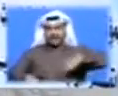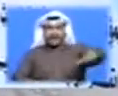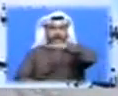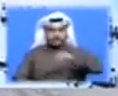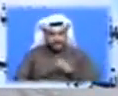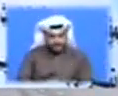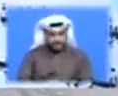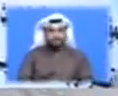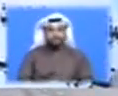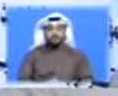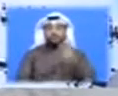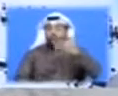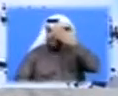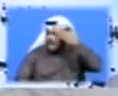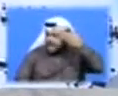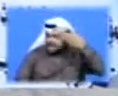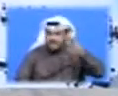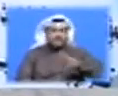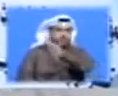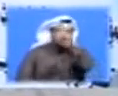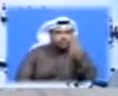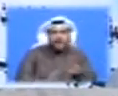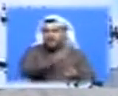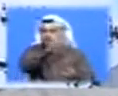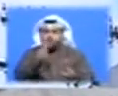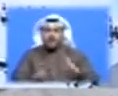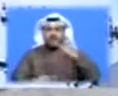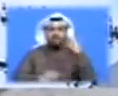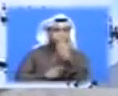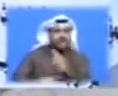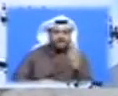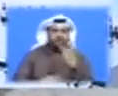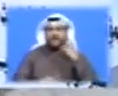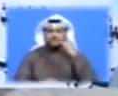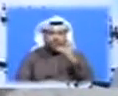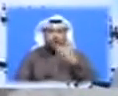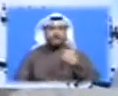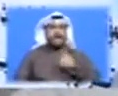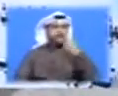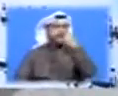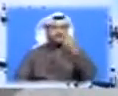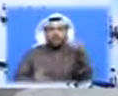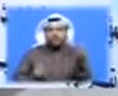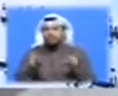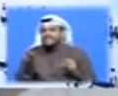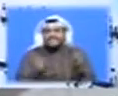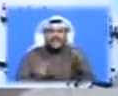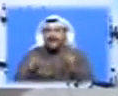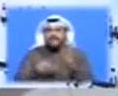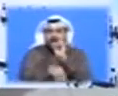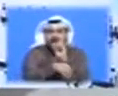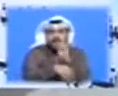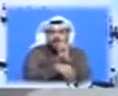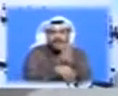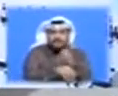خلال الاستشارات الأسرية. أيضا المركز يقدم الاستشارات الأسرية. أيضا المركز يهتم